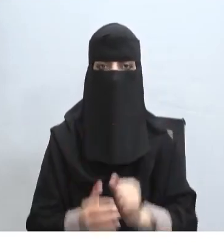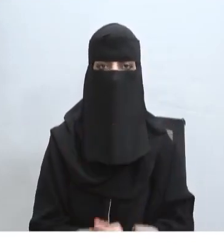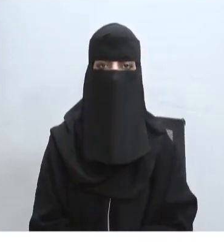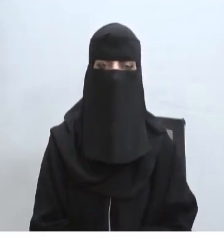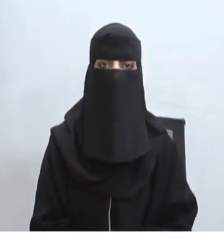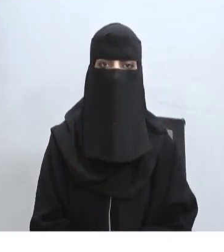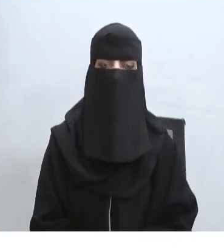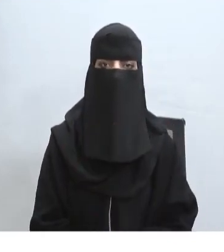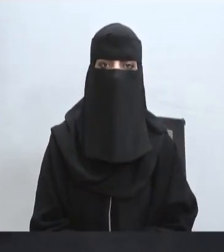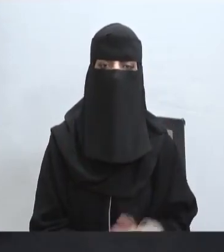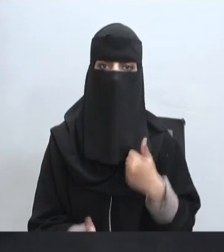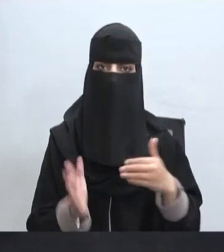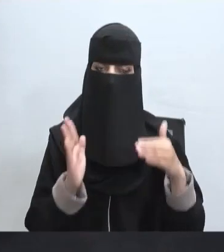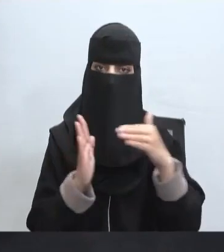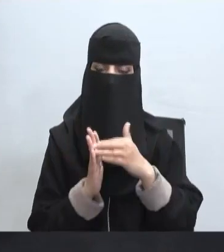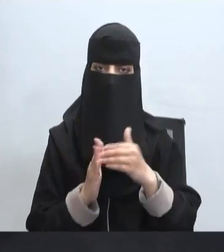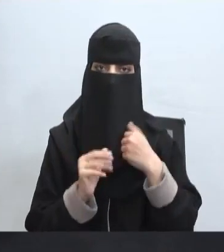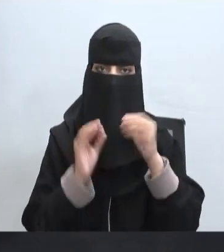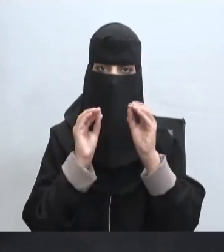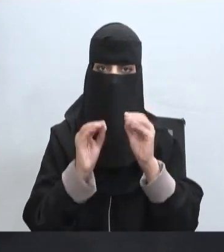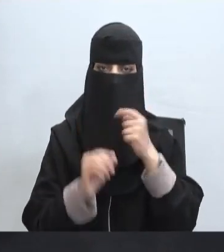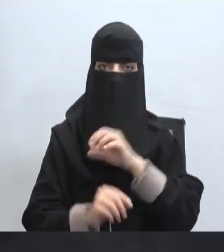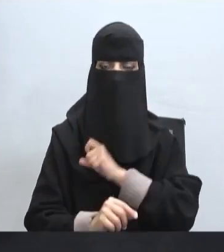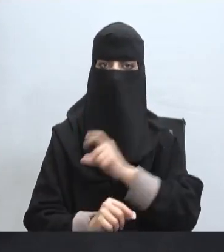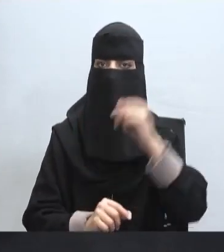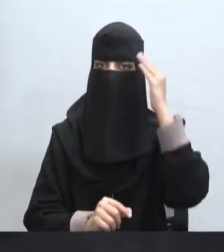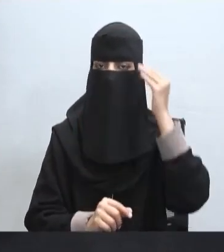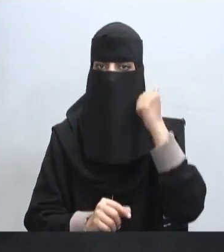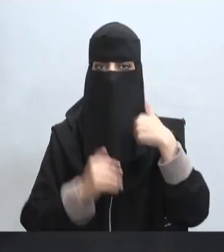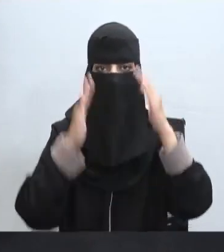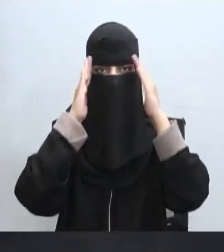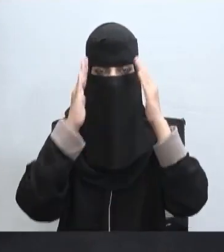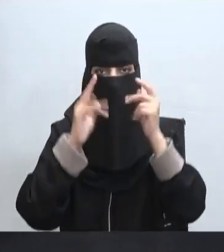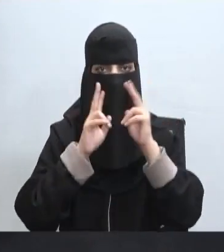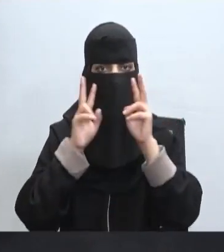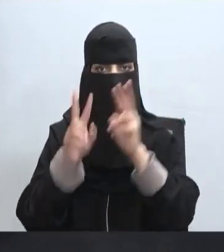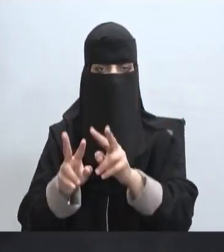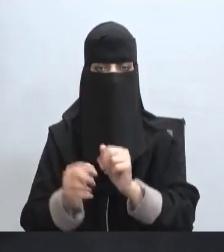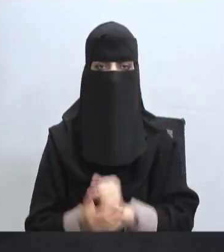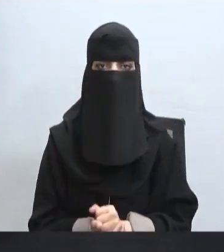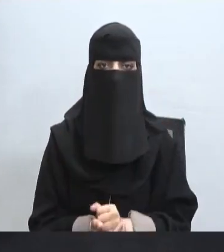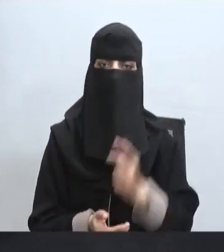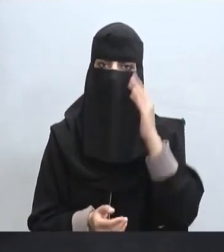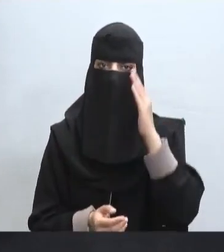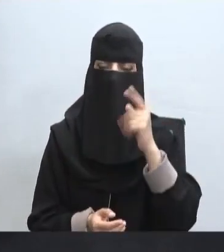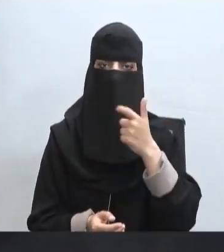متساوي في الختام لا يسعني اعزائي الطلاب والطالبات الا ان اشكركم على حسن استماعكم وانصات شكرا لكم دمتم